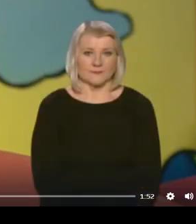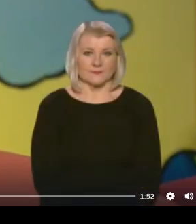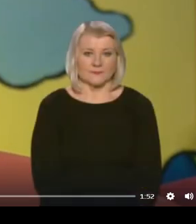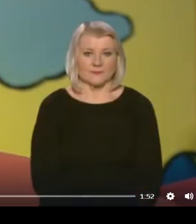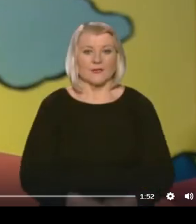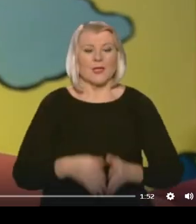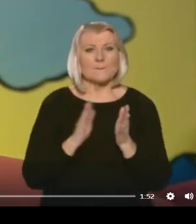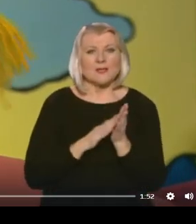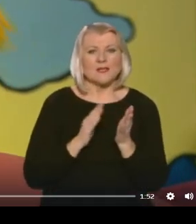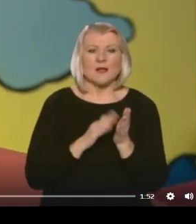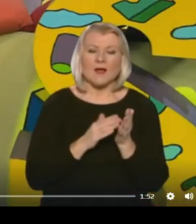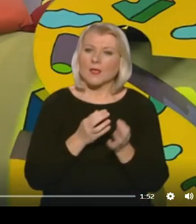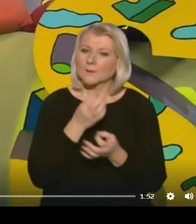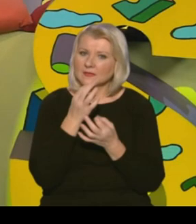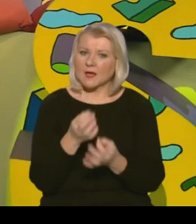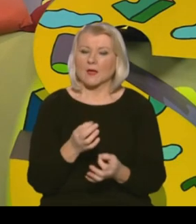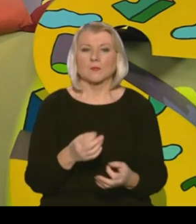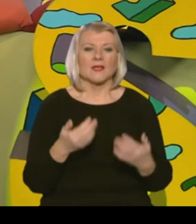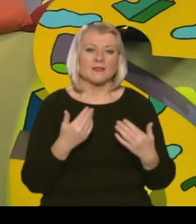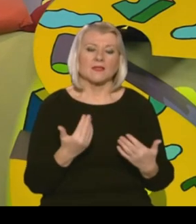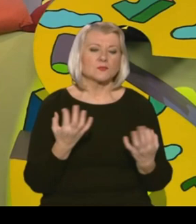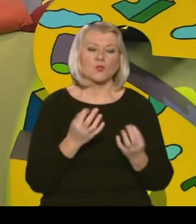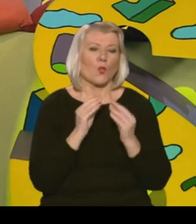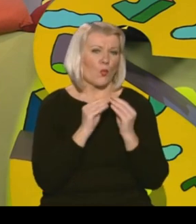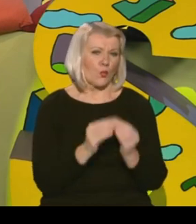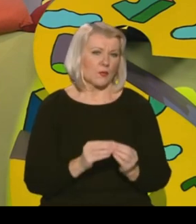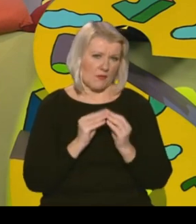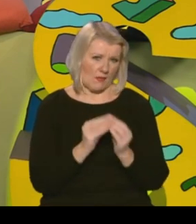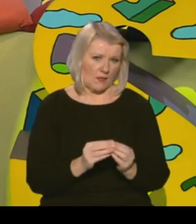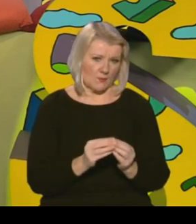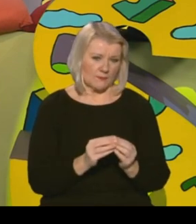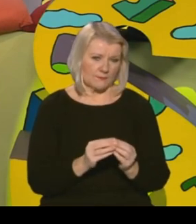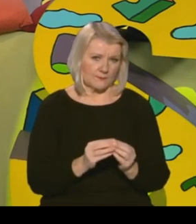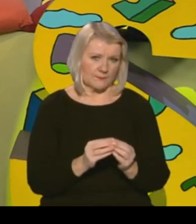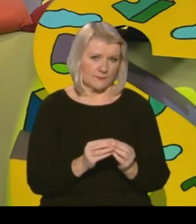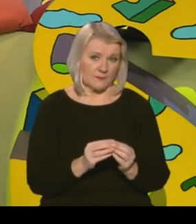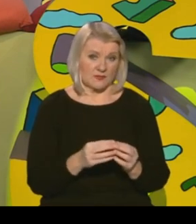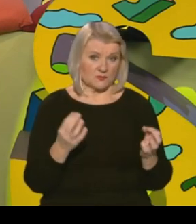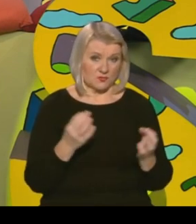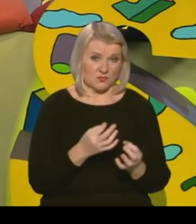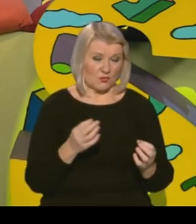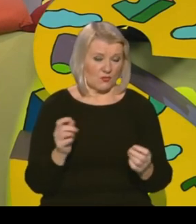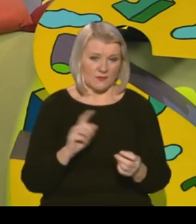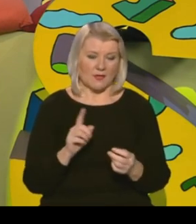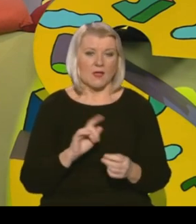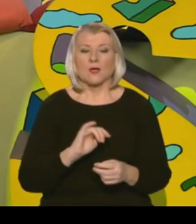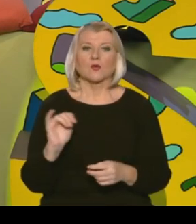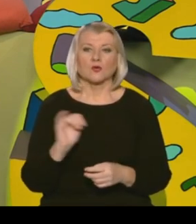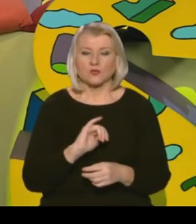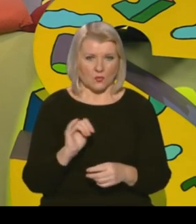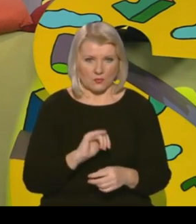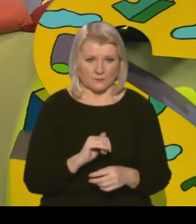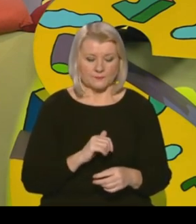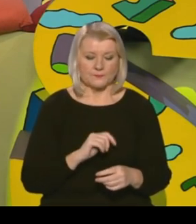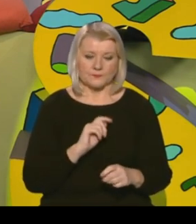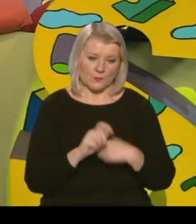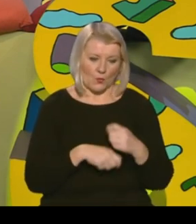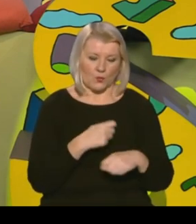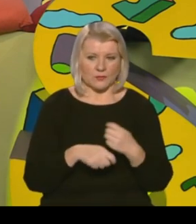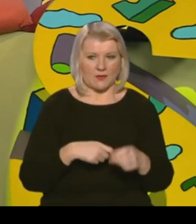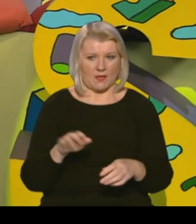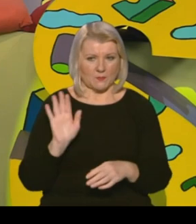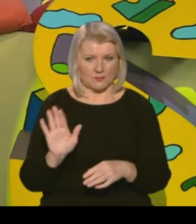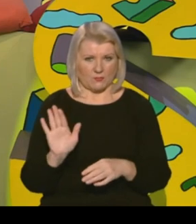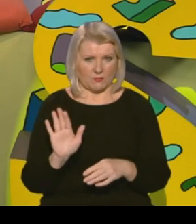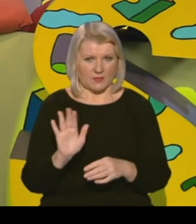My, co se bude dnes vyrábět? Co? Spíš kdo? Já dneska vyrobím tebe a hlavně tvá